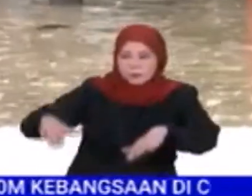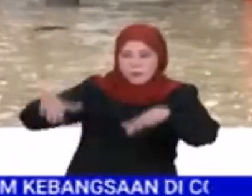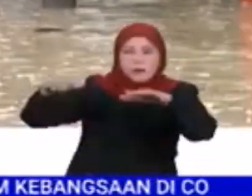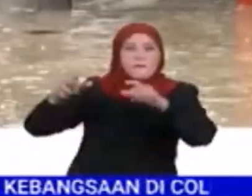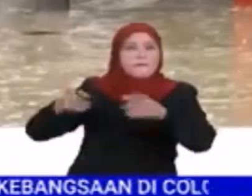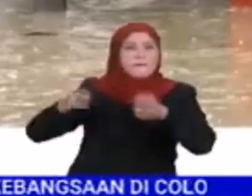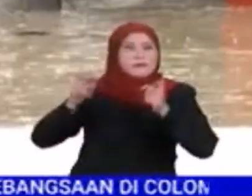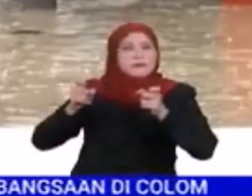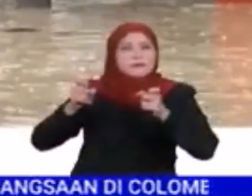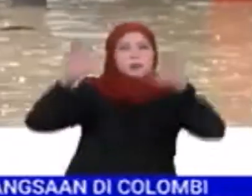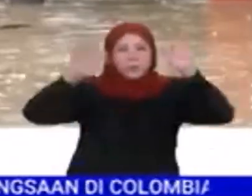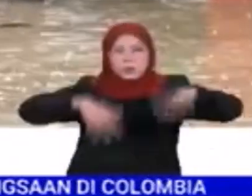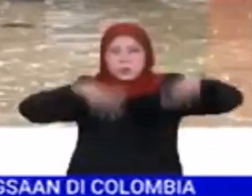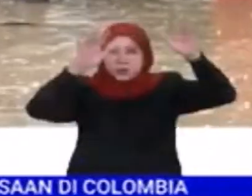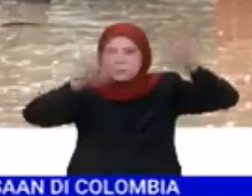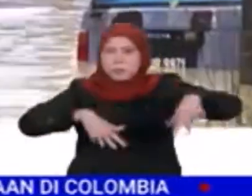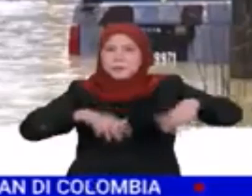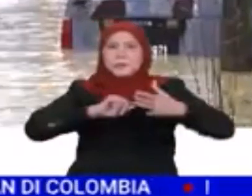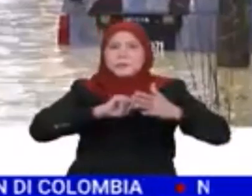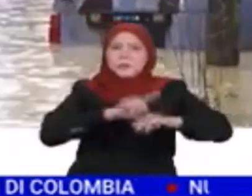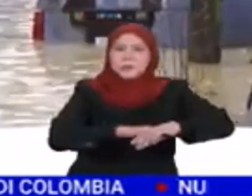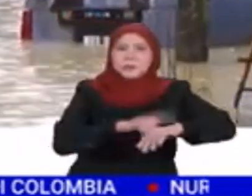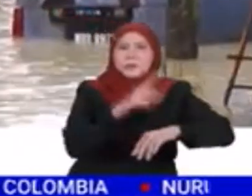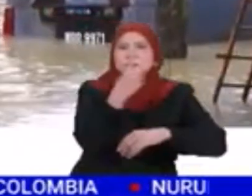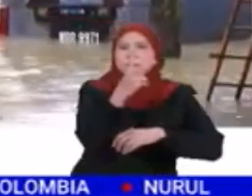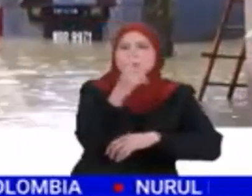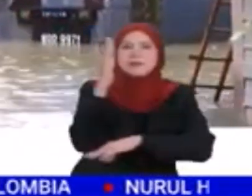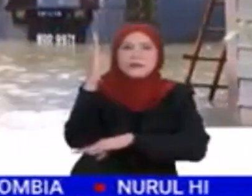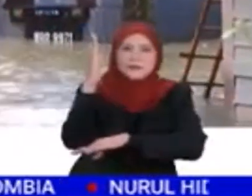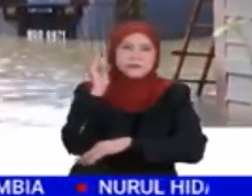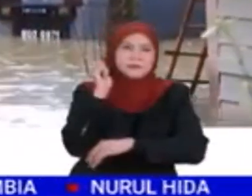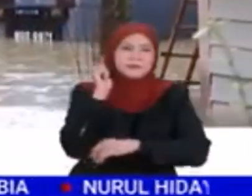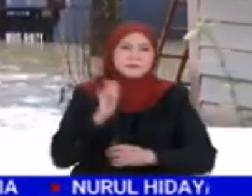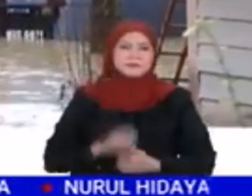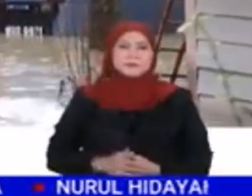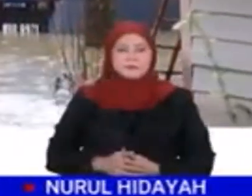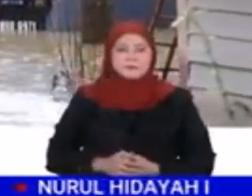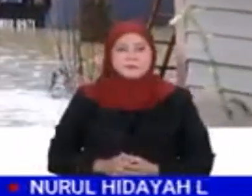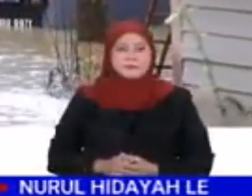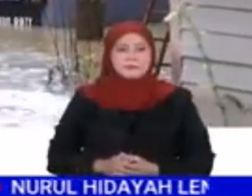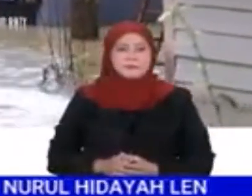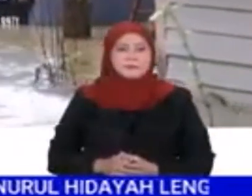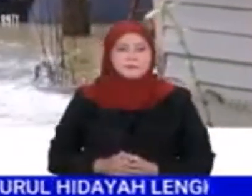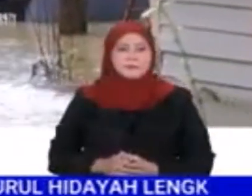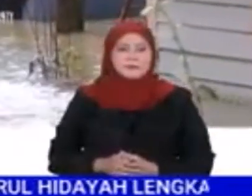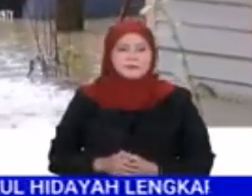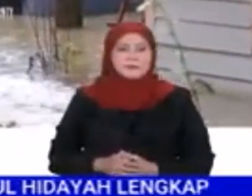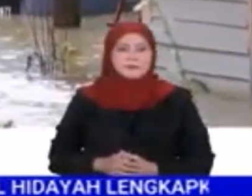pantas apabila hujan lebat sejak pukul 12.30 hari tadi.